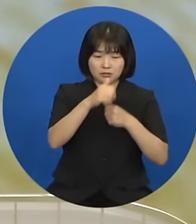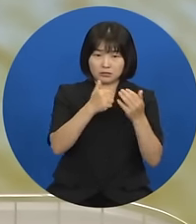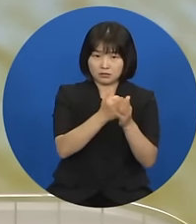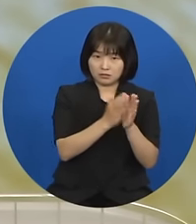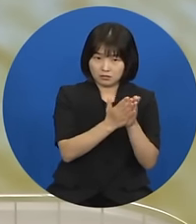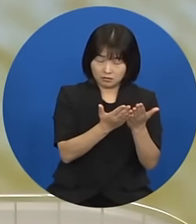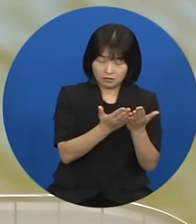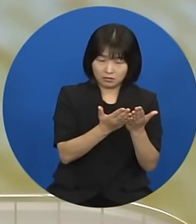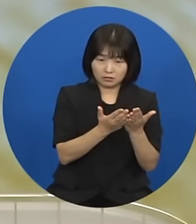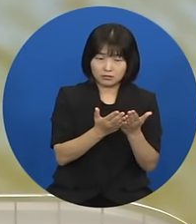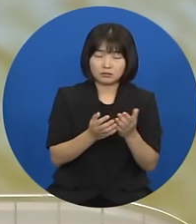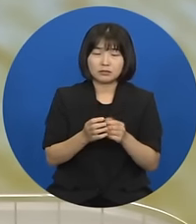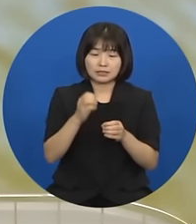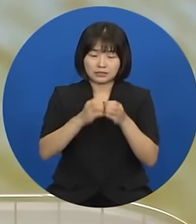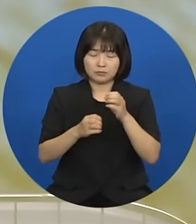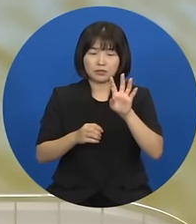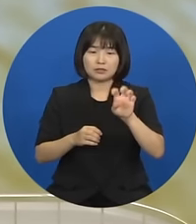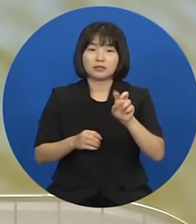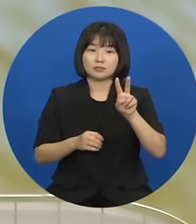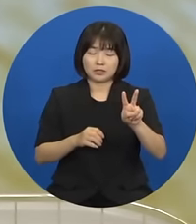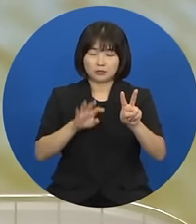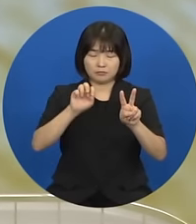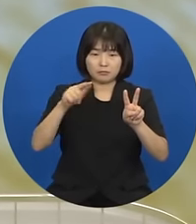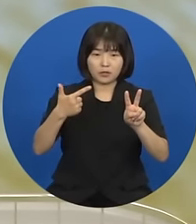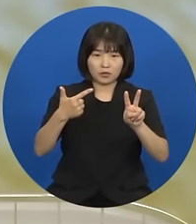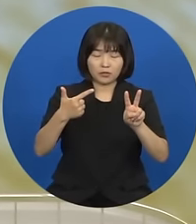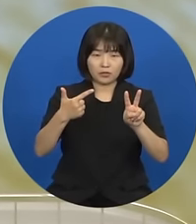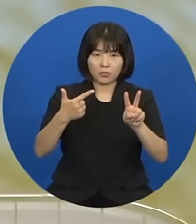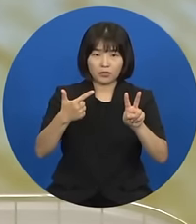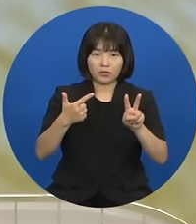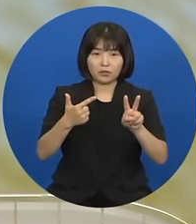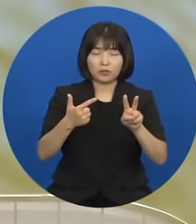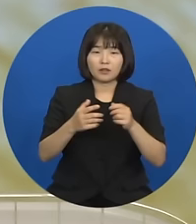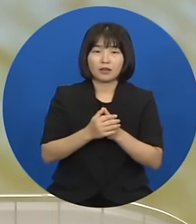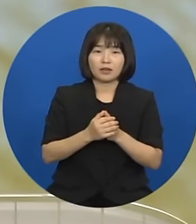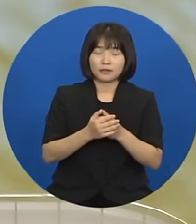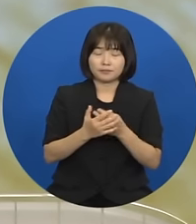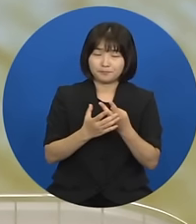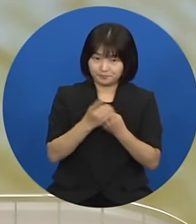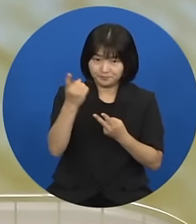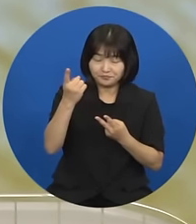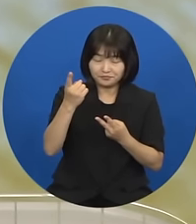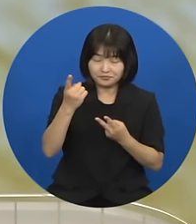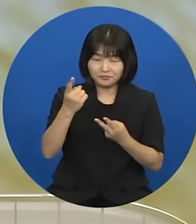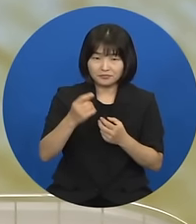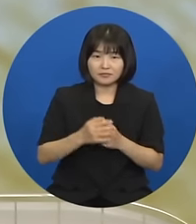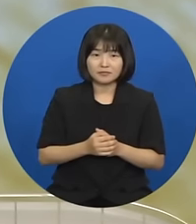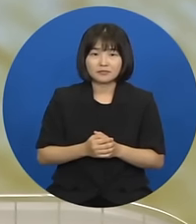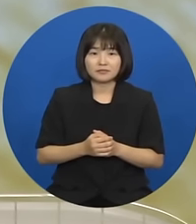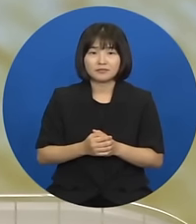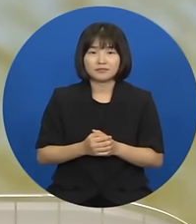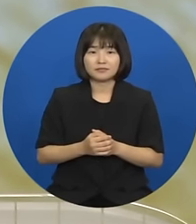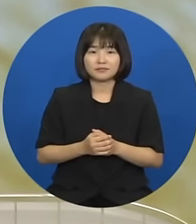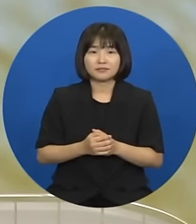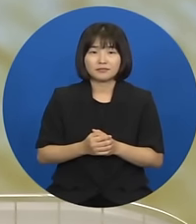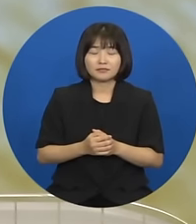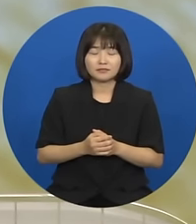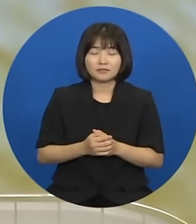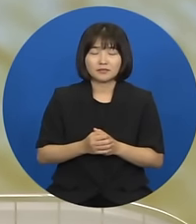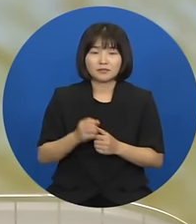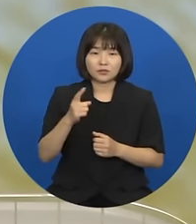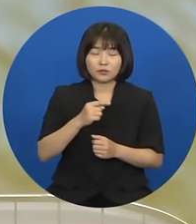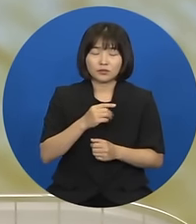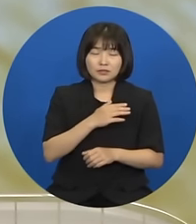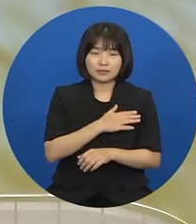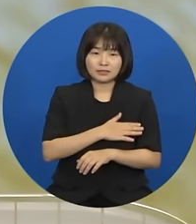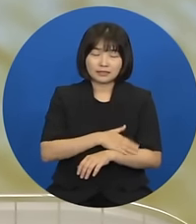시편 42편과 하나의 본문입니다. 그리고 시편 42편에는 저희가 너무나 잘 아는 말씀이 있는데